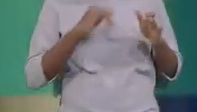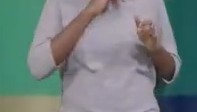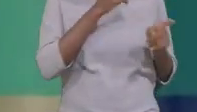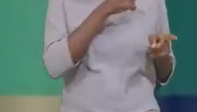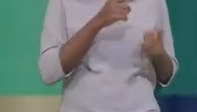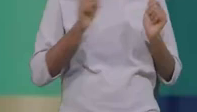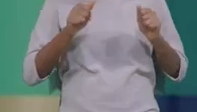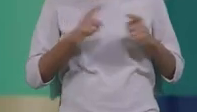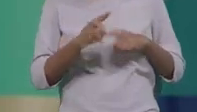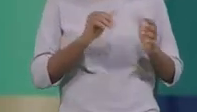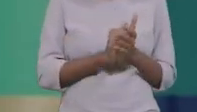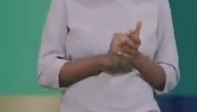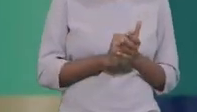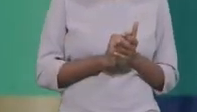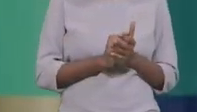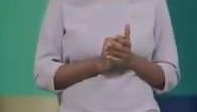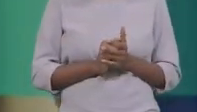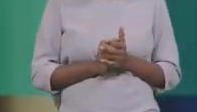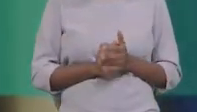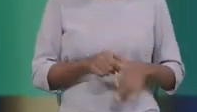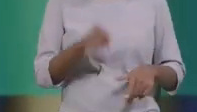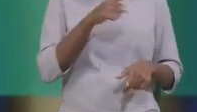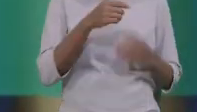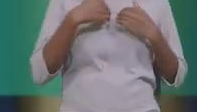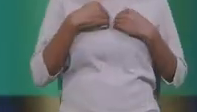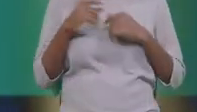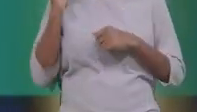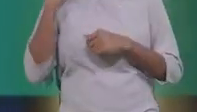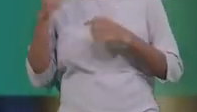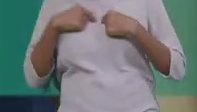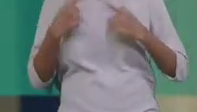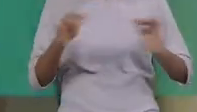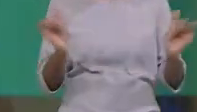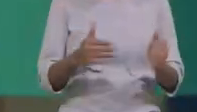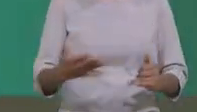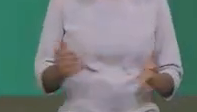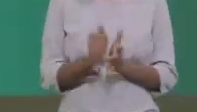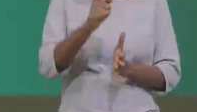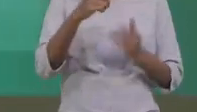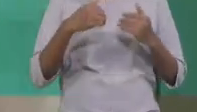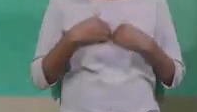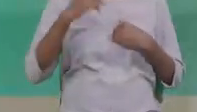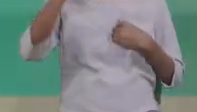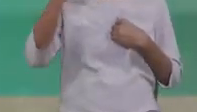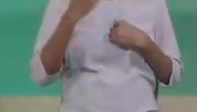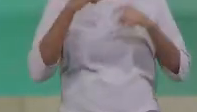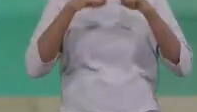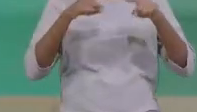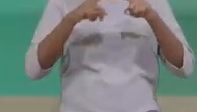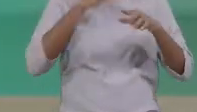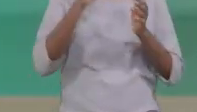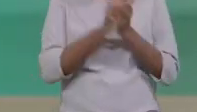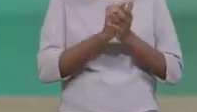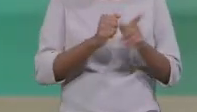qu'elle arrive à faire ça? Comment est-ce qu'il arrive à faire ça? Il a, elle a la même chose que toi. La seule